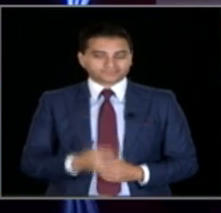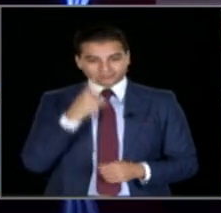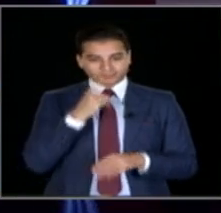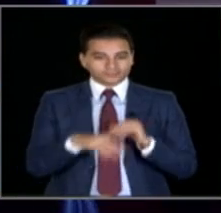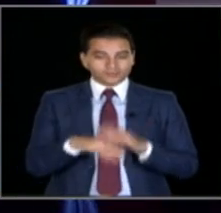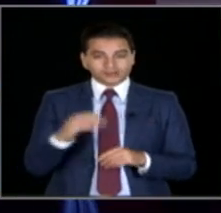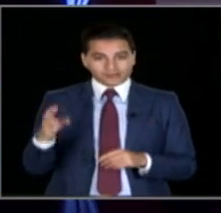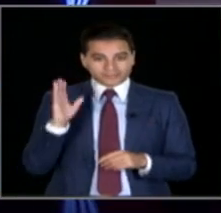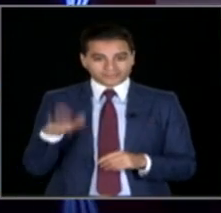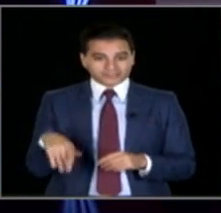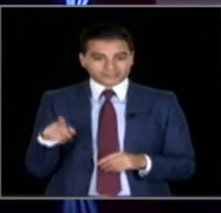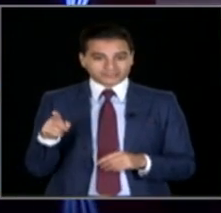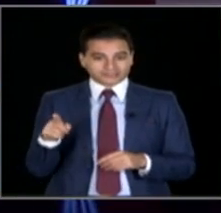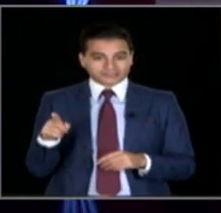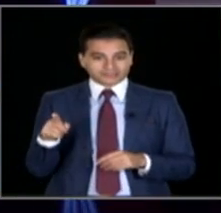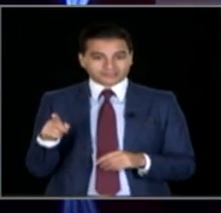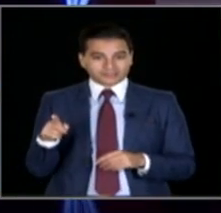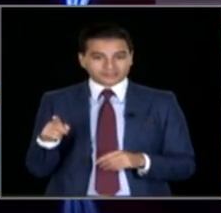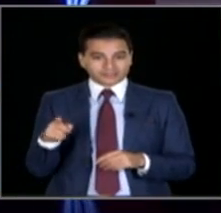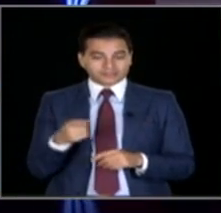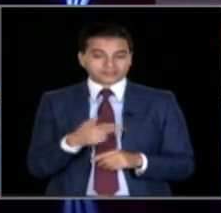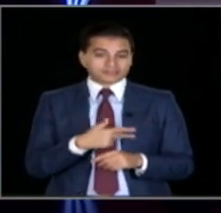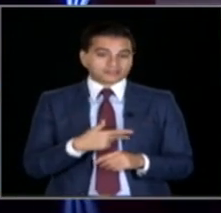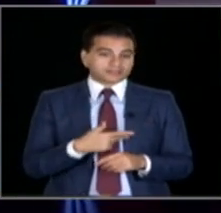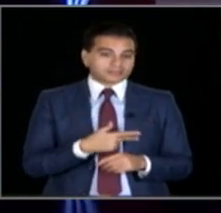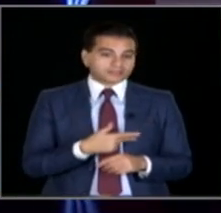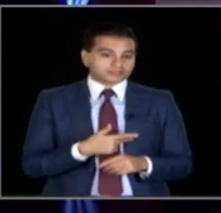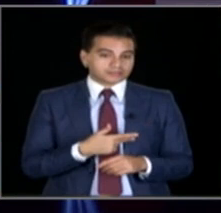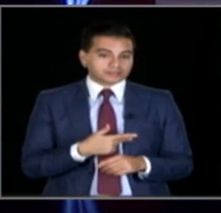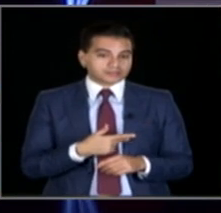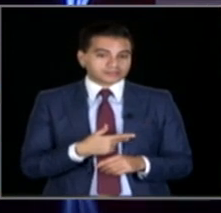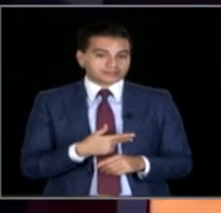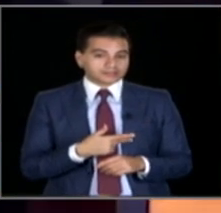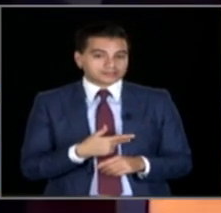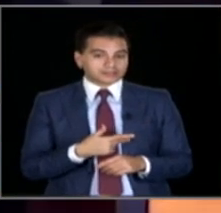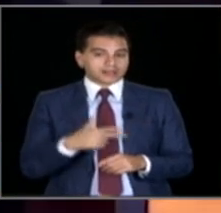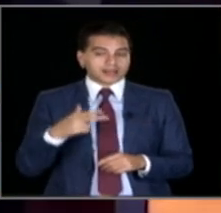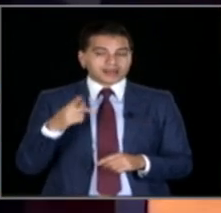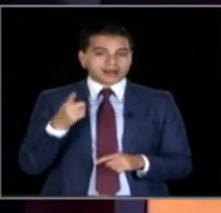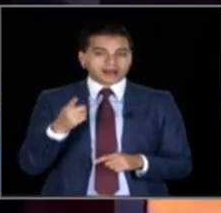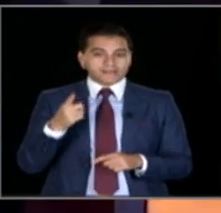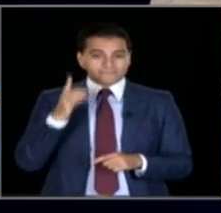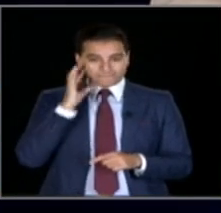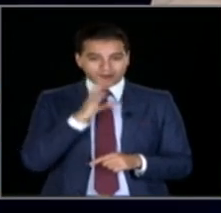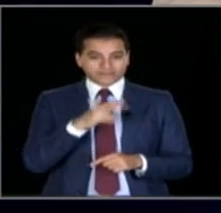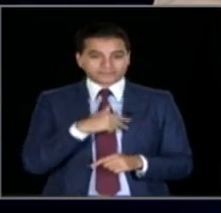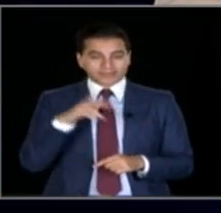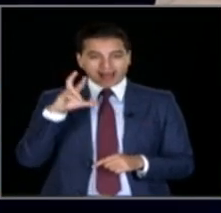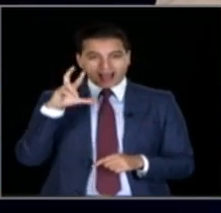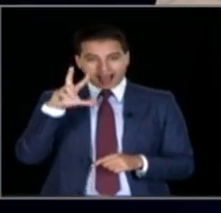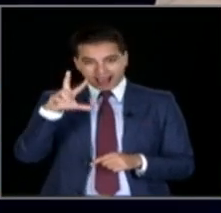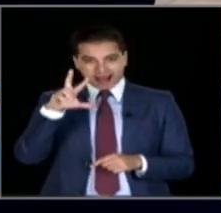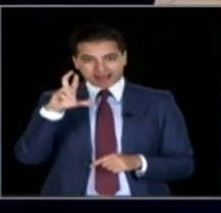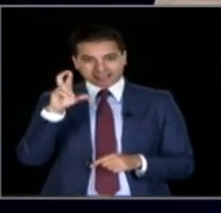في اجابه الهكسوس 10 نقط هيفرقوا جامد قوي يا مصطفى. هنجرب. اجابتك الزنك. الزنك علاء عبد